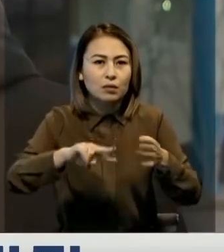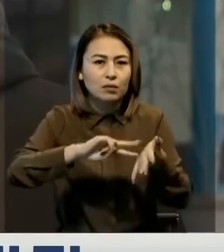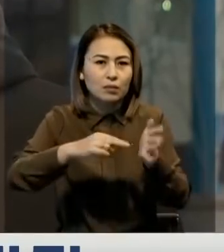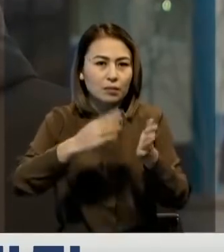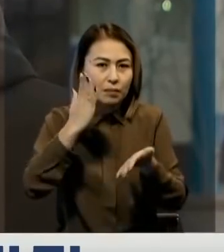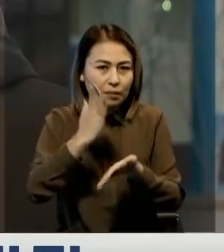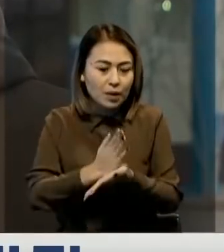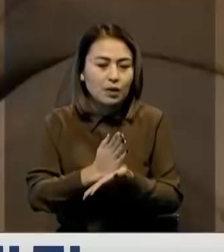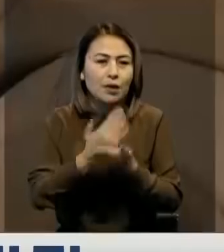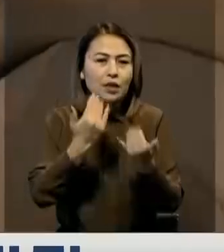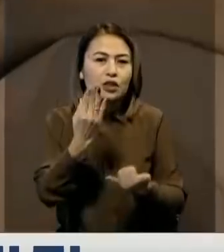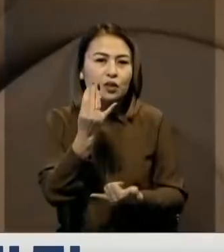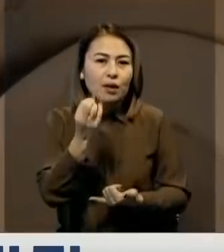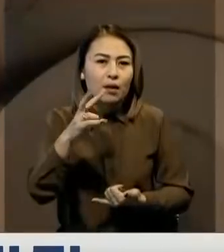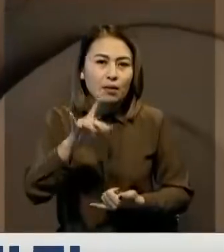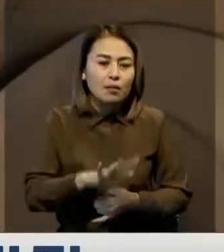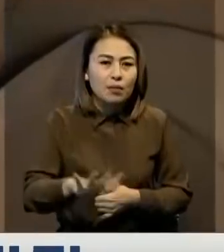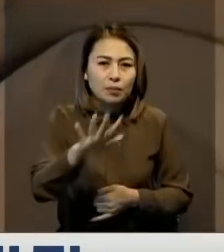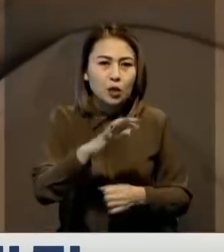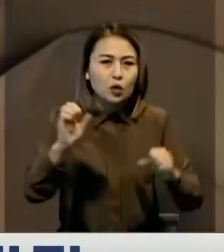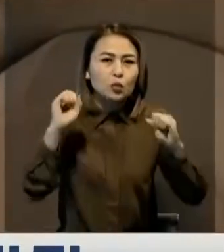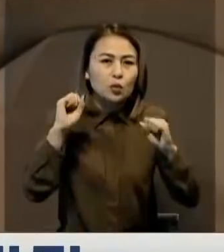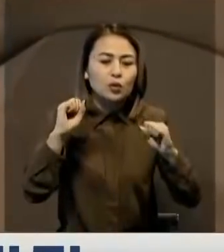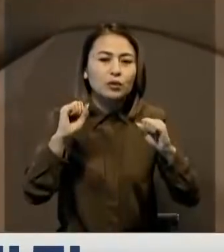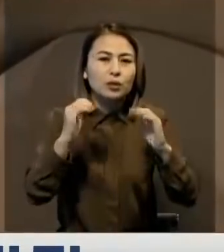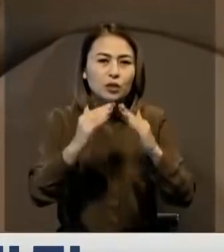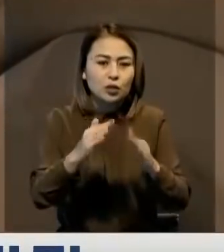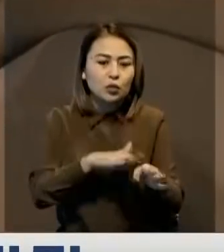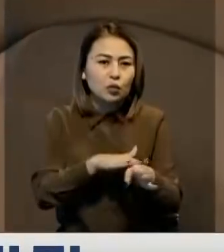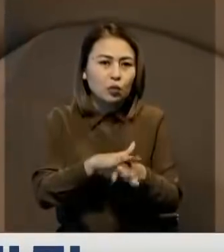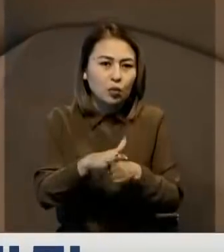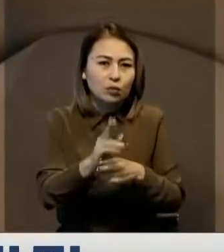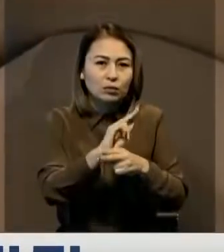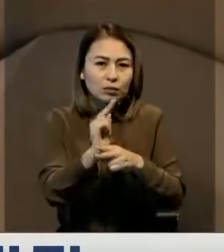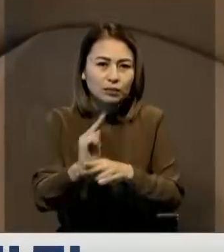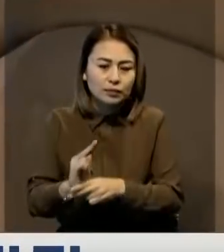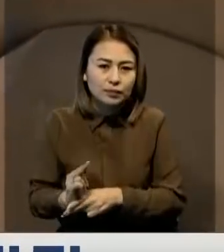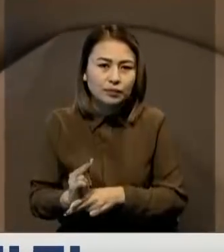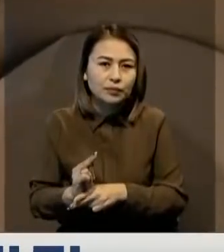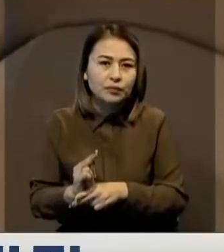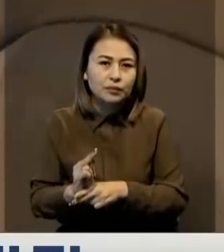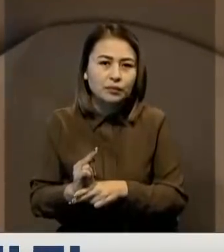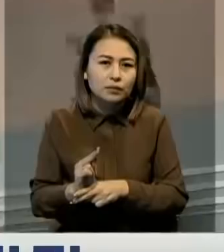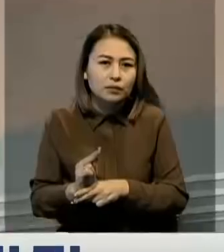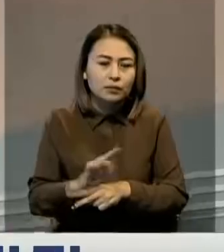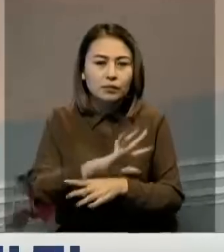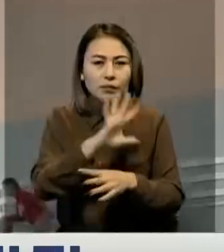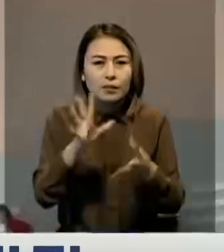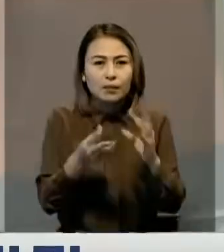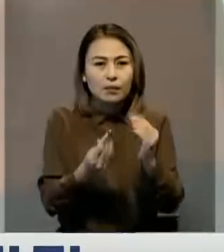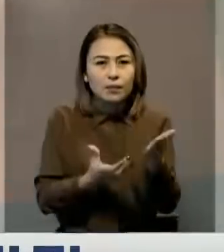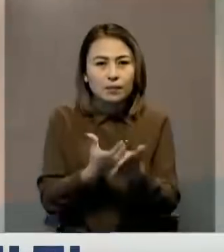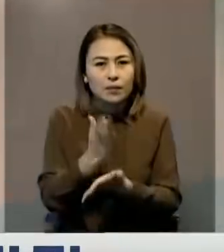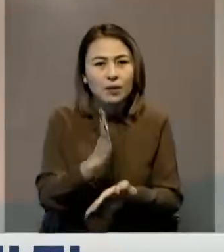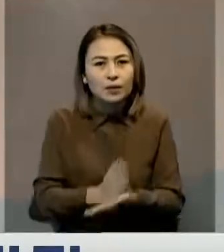қатар Шиелі ауданы Балави ауылындағы спорт кешенін толық күрделі жөндеуден өткізуге қаржылар келіп отыр.